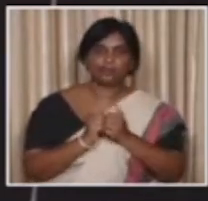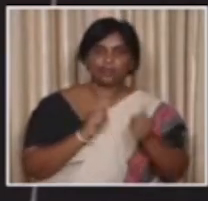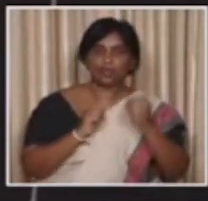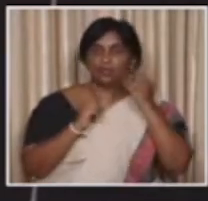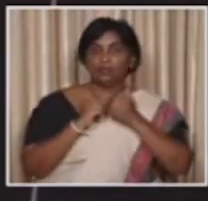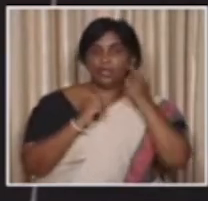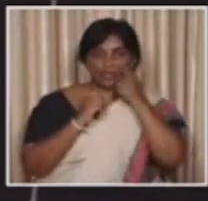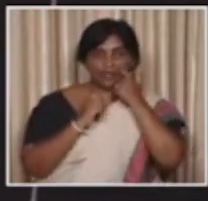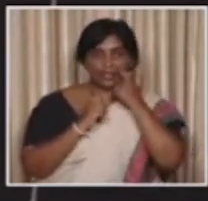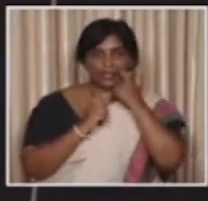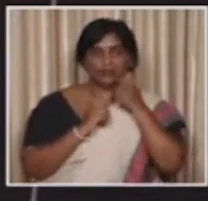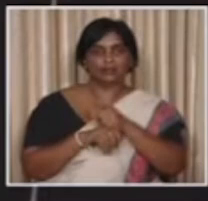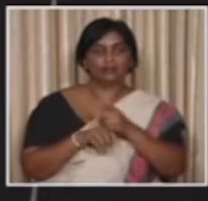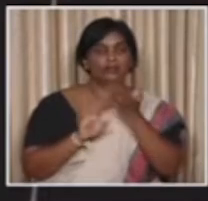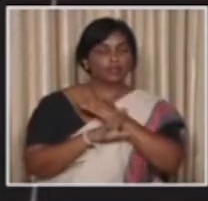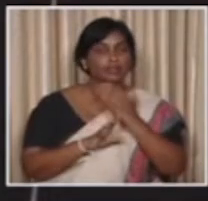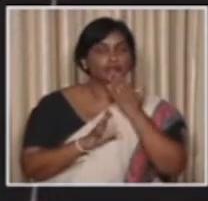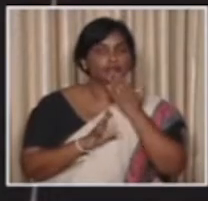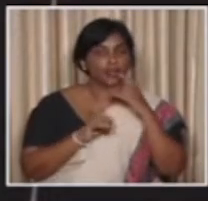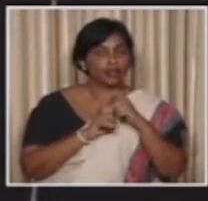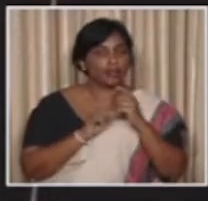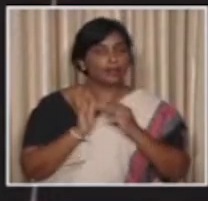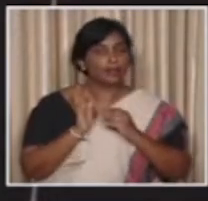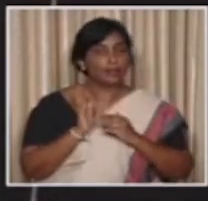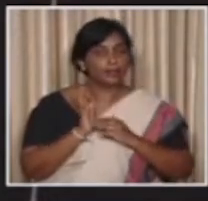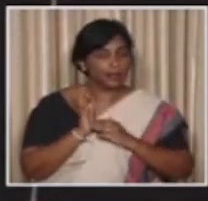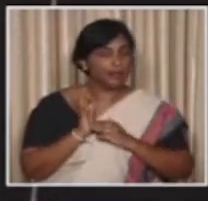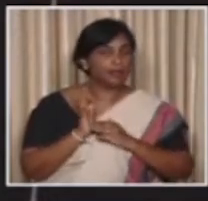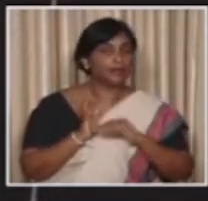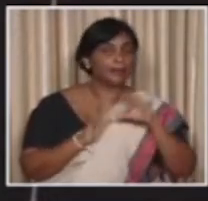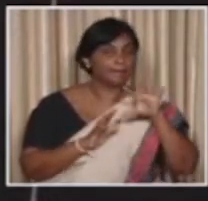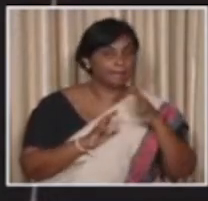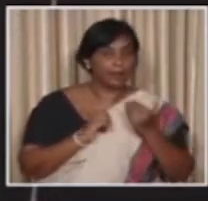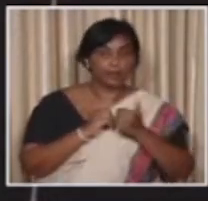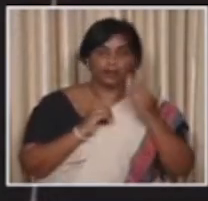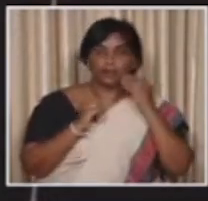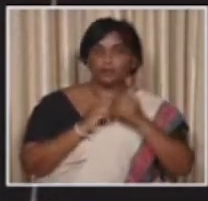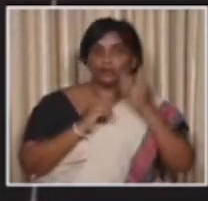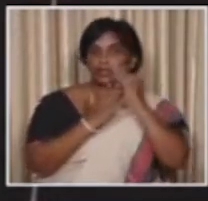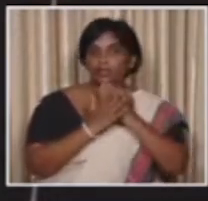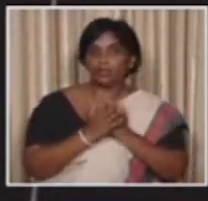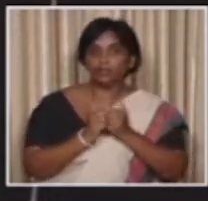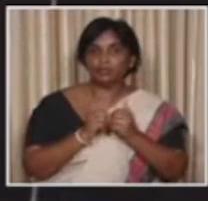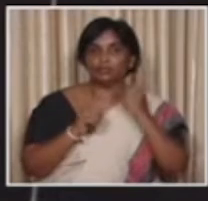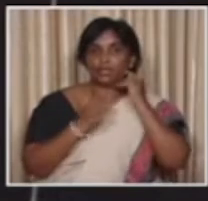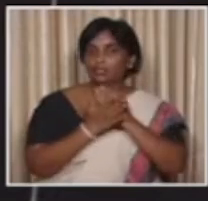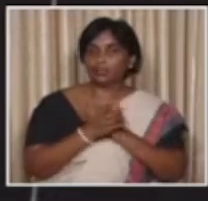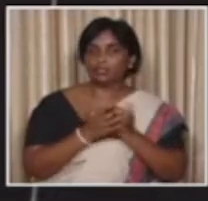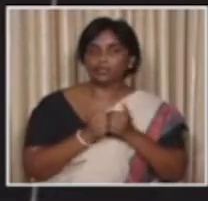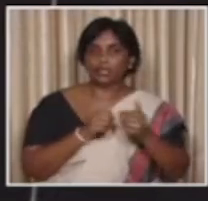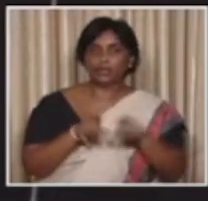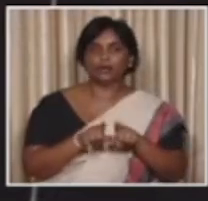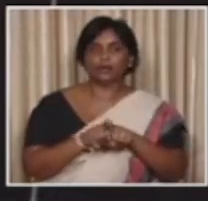300යි. ඉස්සර US බිලියන 500ක් නැත්නම් 600ක් අපිට තෙල් ගේන්න මාසෙකට ගියා. ඒතර අපි ඩොලර් පිට රටට යවනවා. ඒ